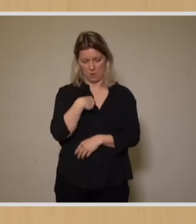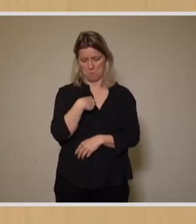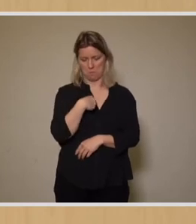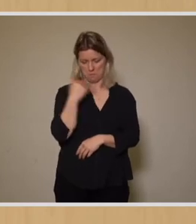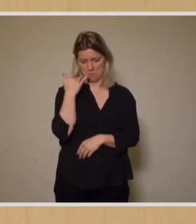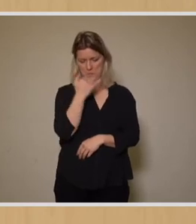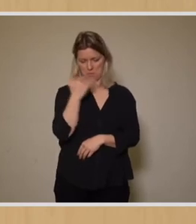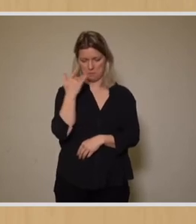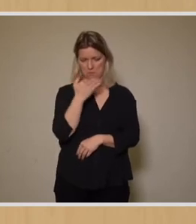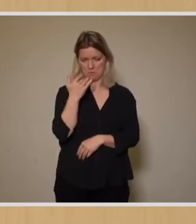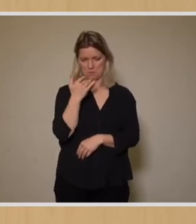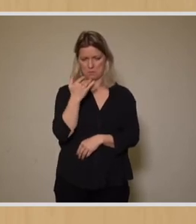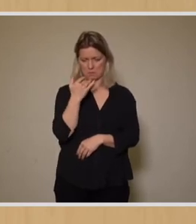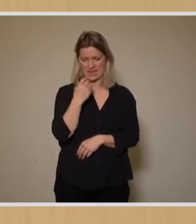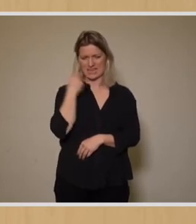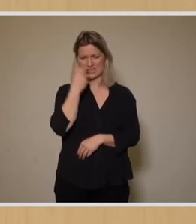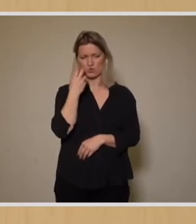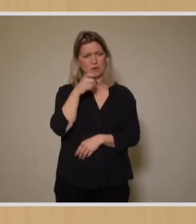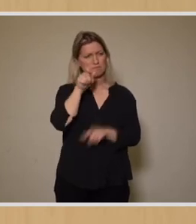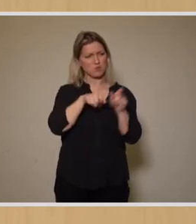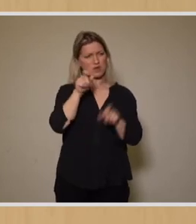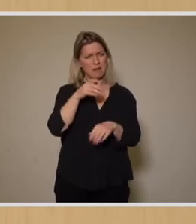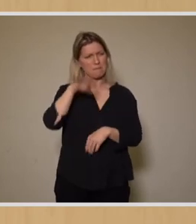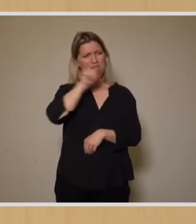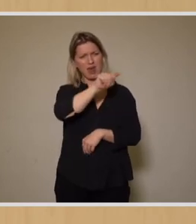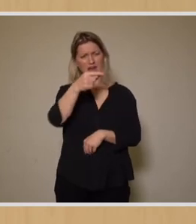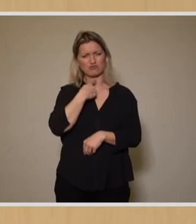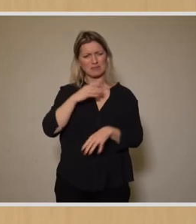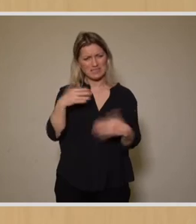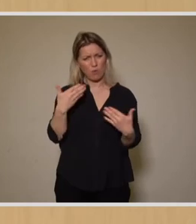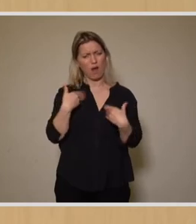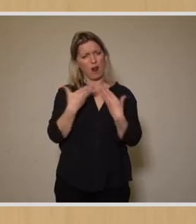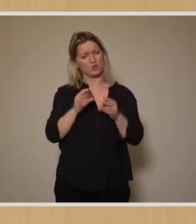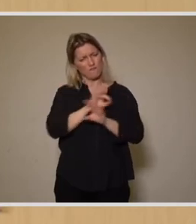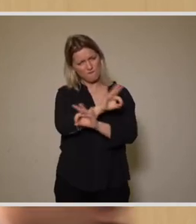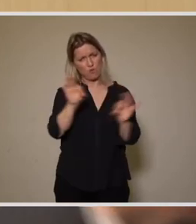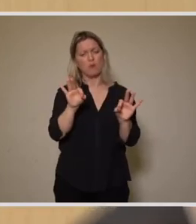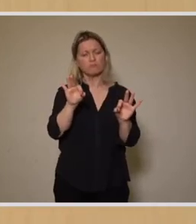eine Lösung im Sinne der Mehrheit der Bürgerinnen und Bürger finden können. Vielen Dank.